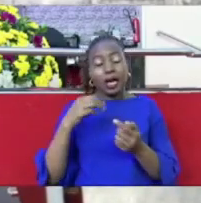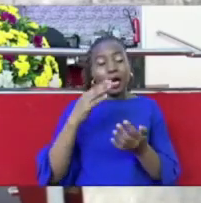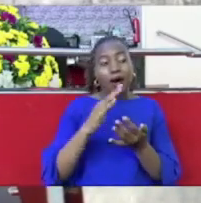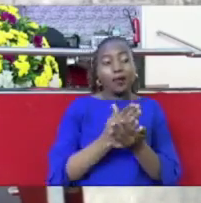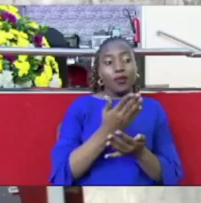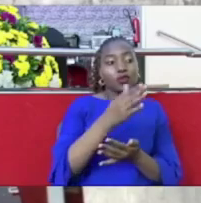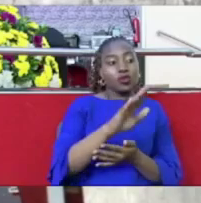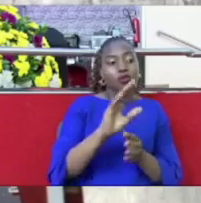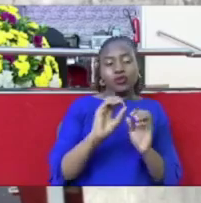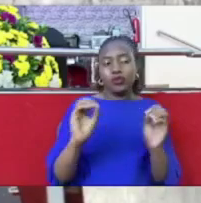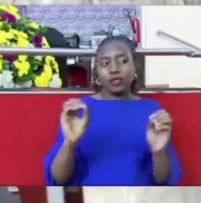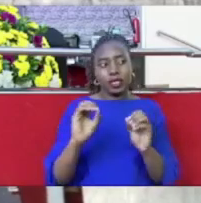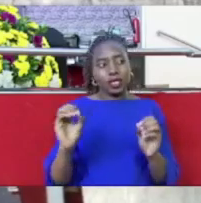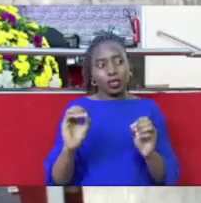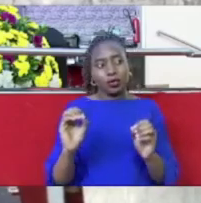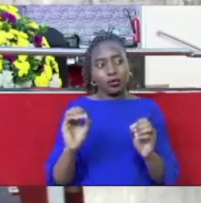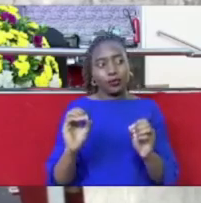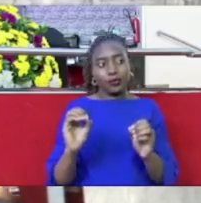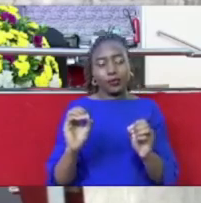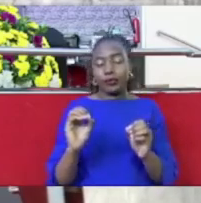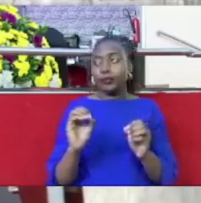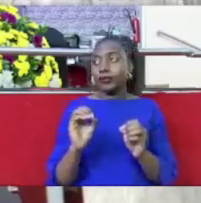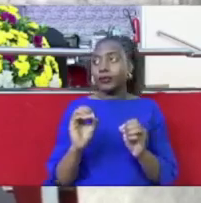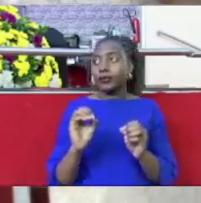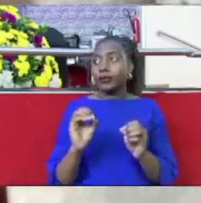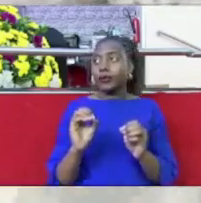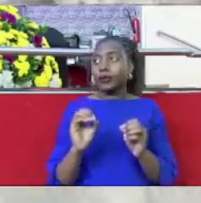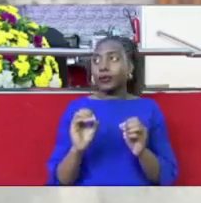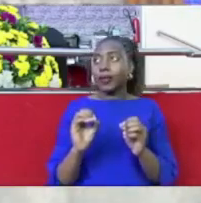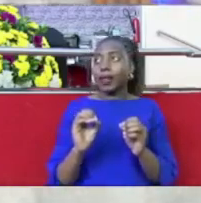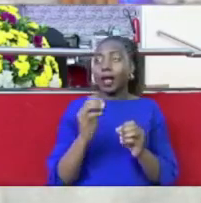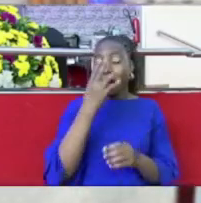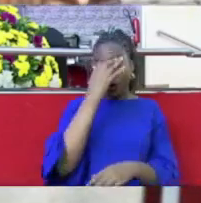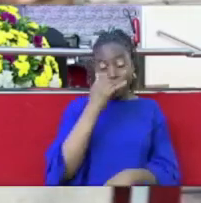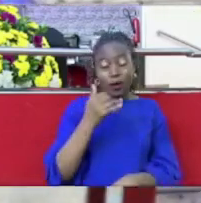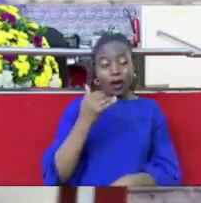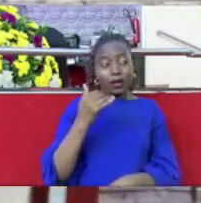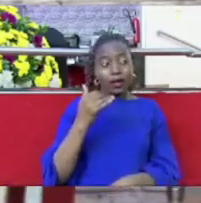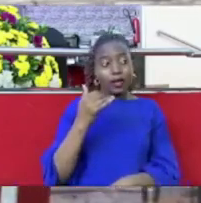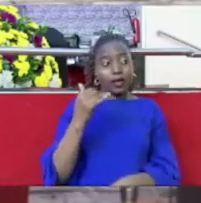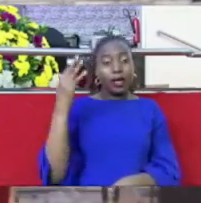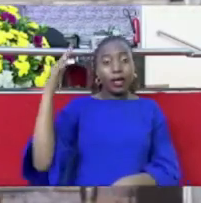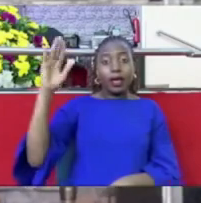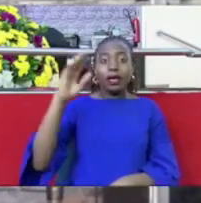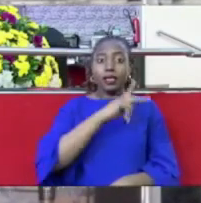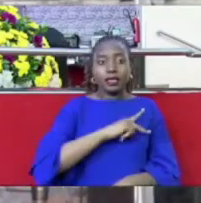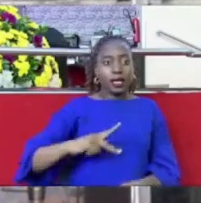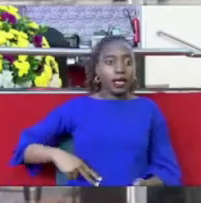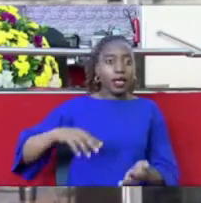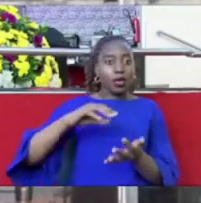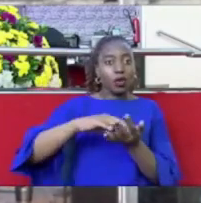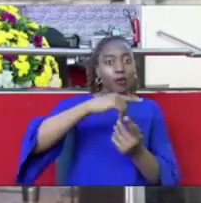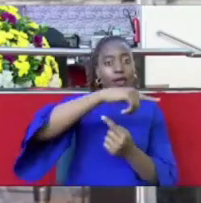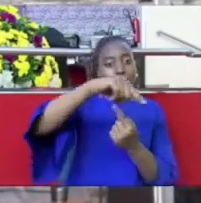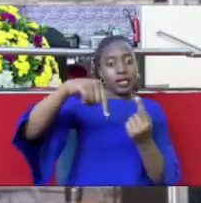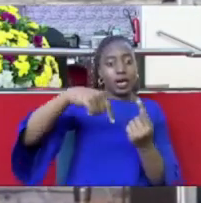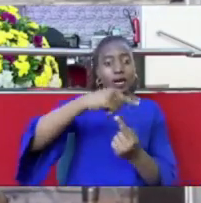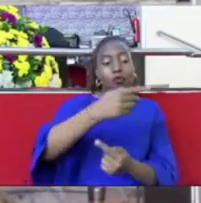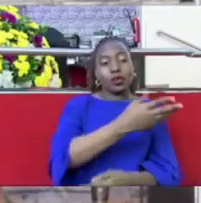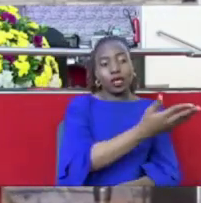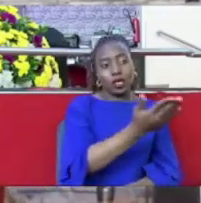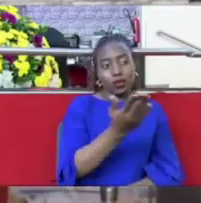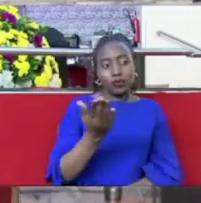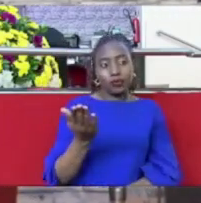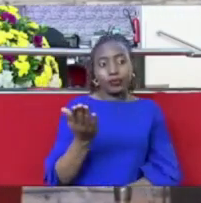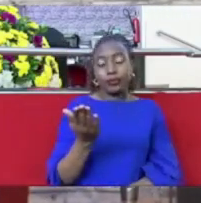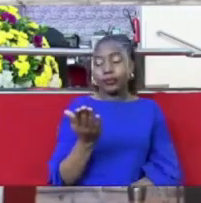sehemu yako. Should not be your portion. Umaskini hauwezi kuwa sehemu yako. His kingdom is surrounding you. Kwa sababu ufalme wake